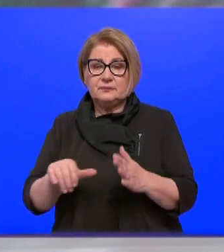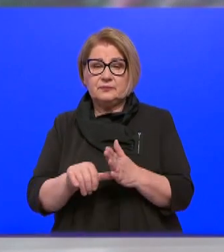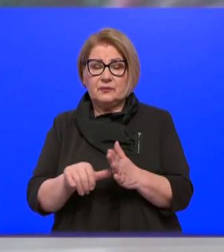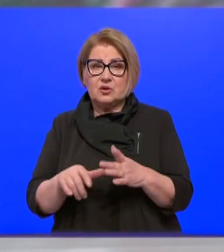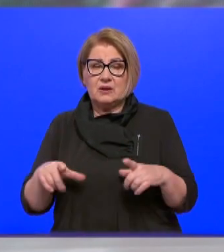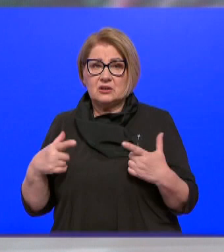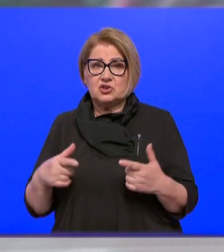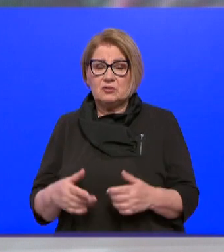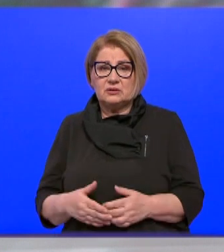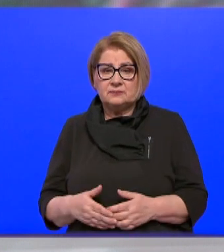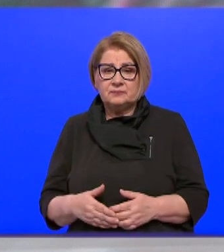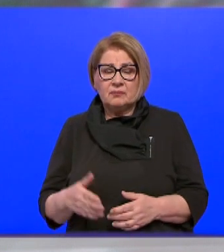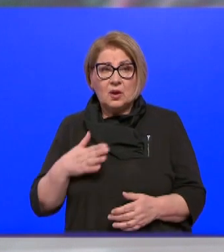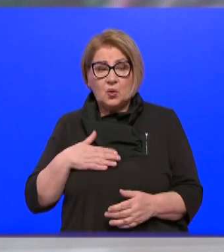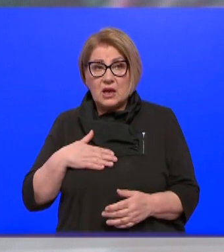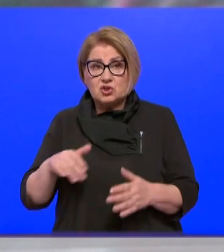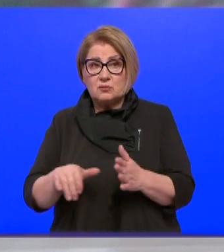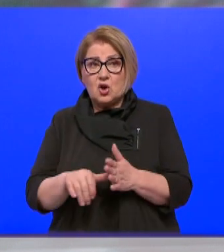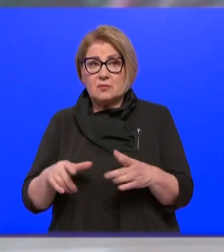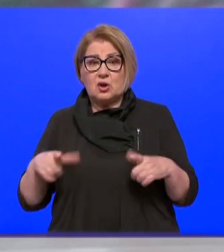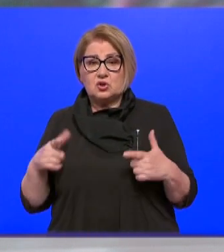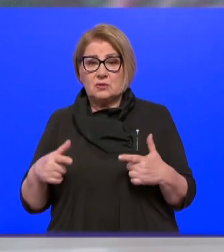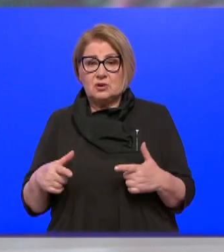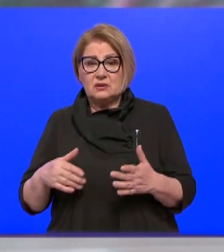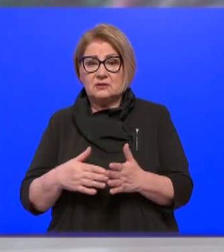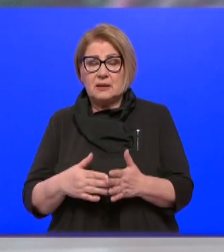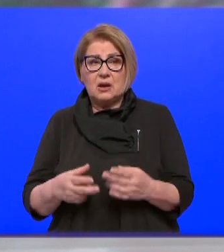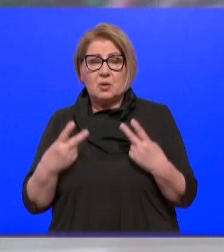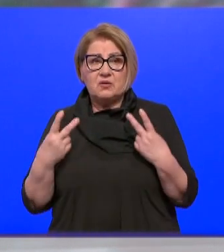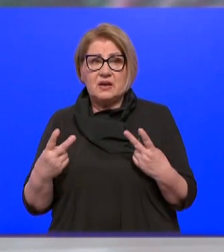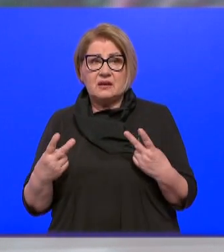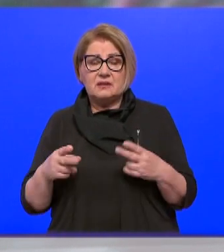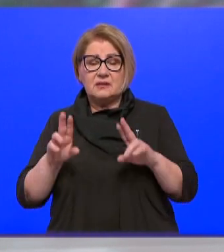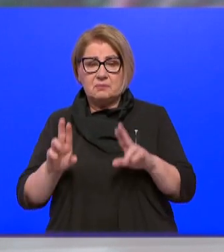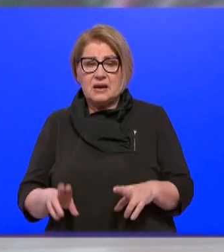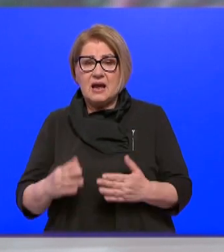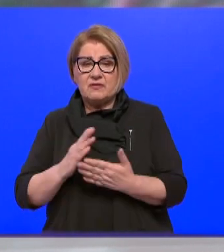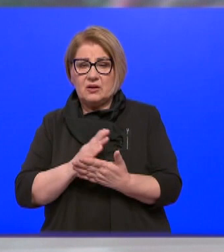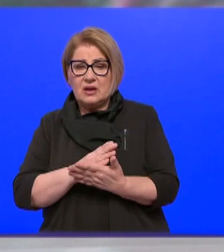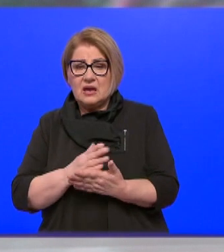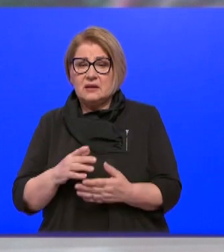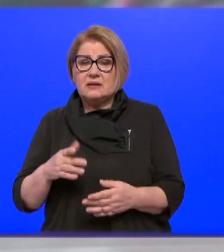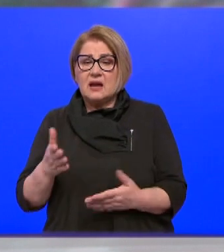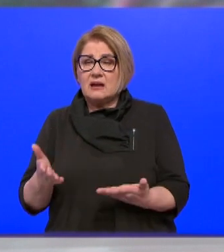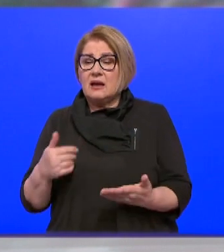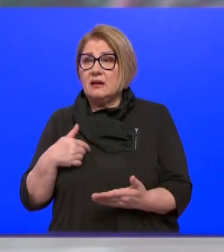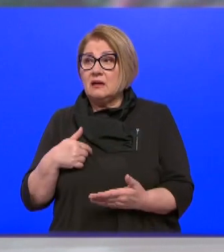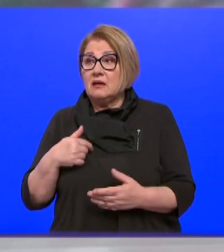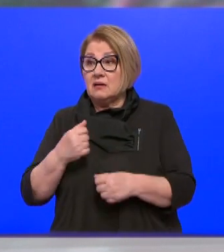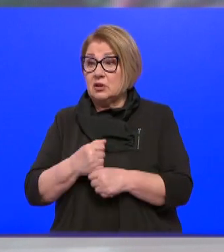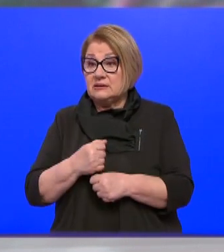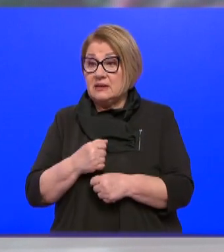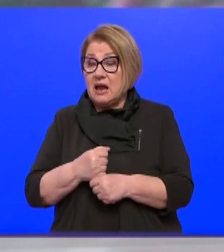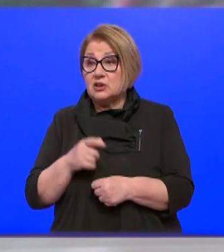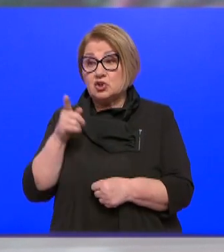A u nekom našem normalnom životu bi trebalo vrijediti zlatno pravilo od kojeg je sve počelo, da činiš drugima ono što želiš da drugi čine